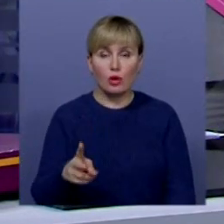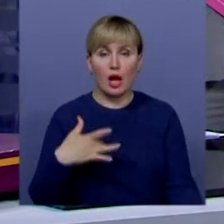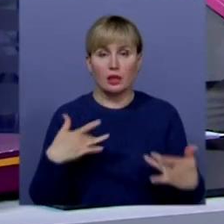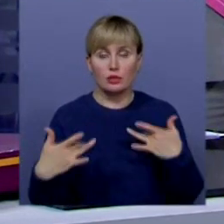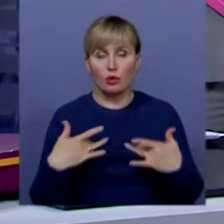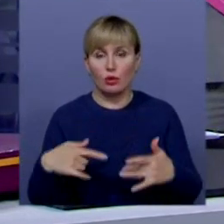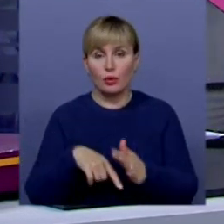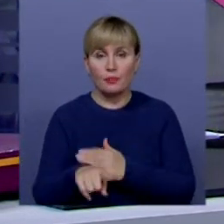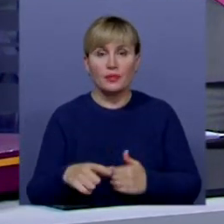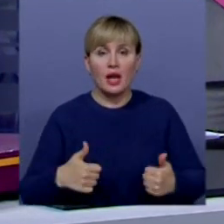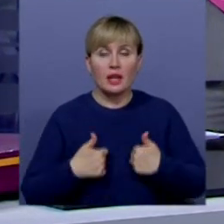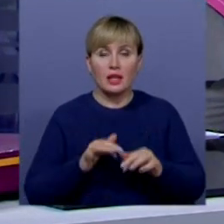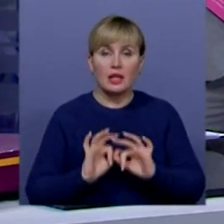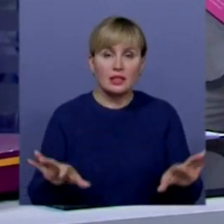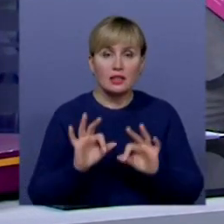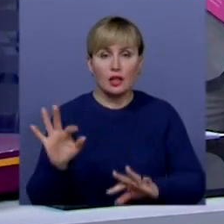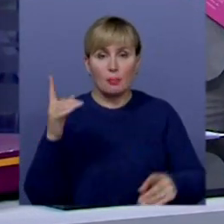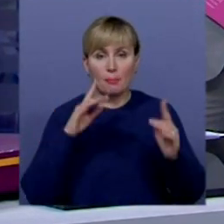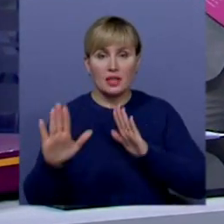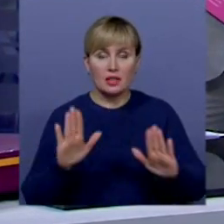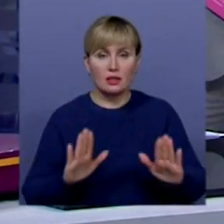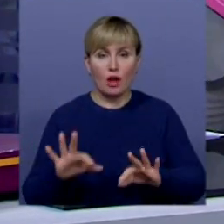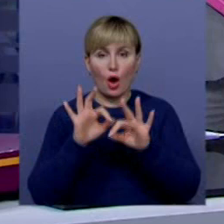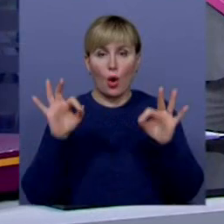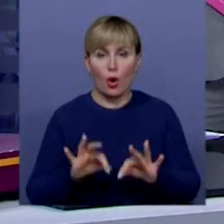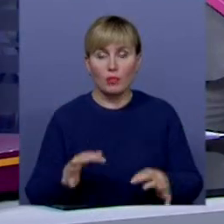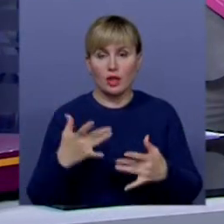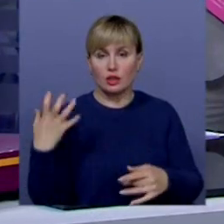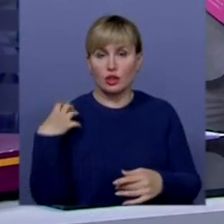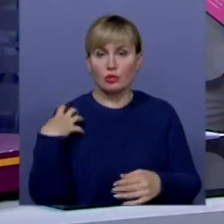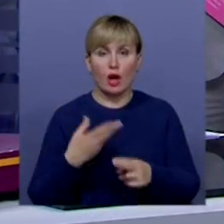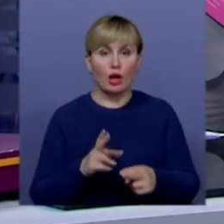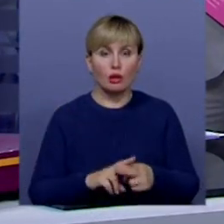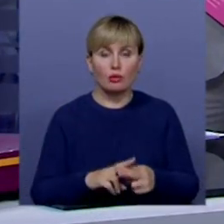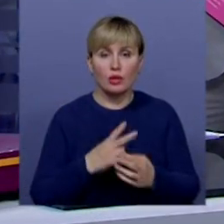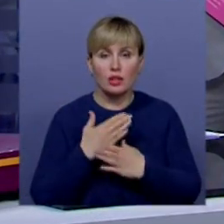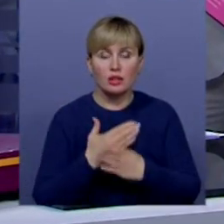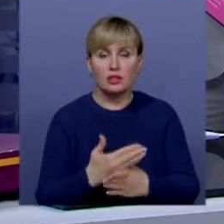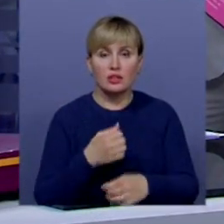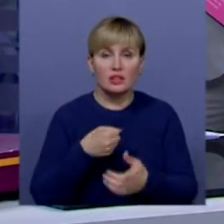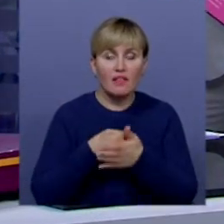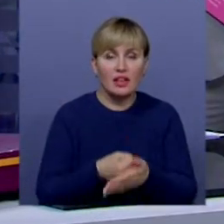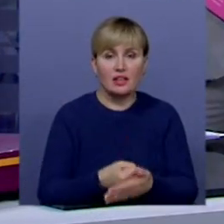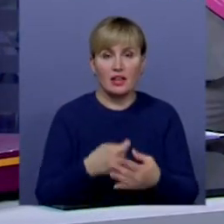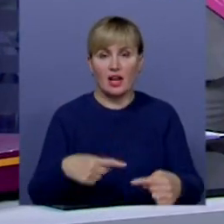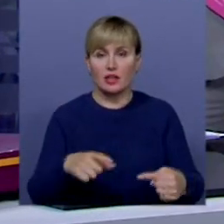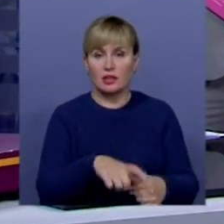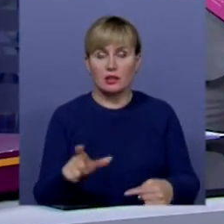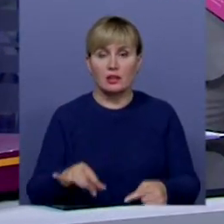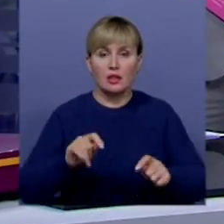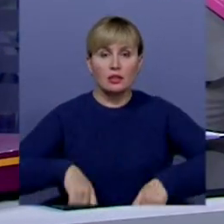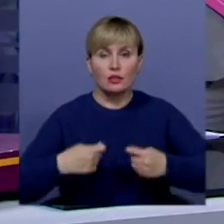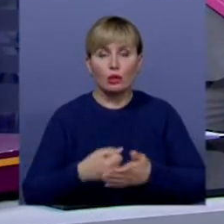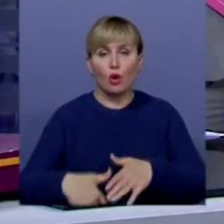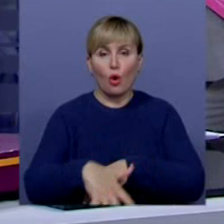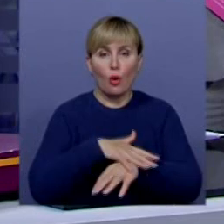Бекен Римовой попытались раскрыть в постановке образы коррумпированных чиновников, которые оказывают давление на рядовых граждан, и донести до